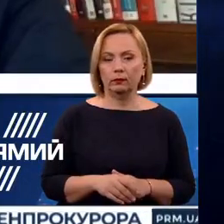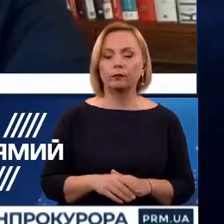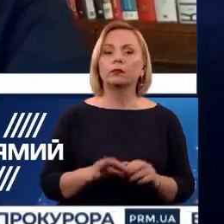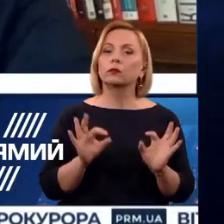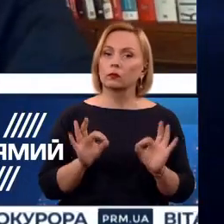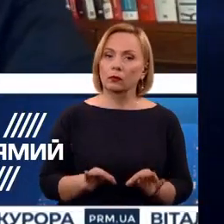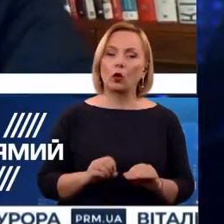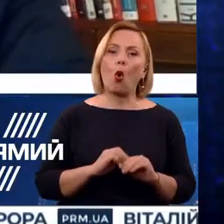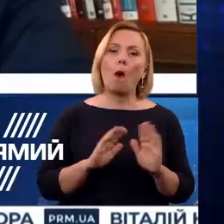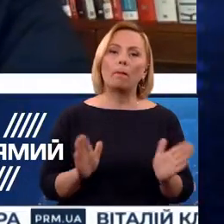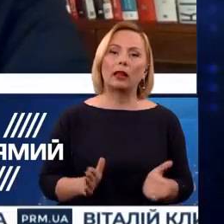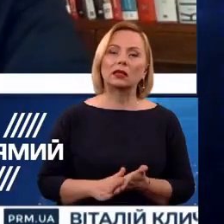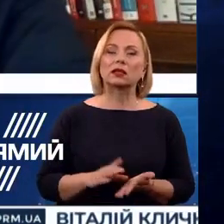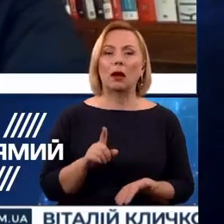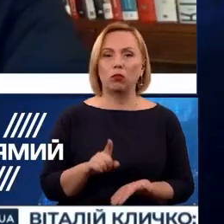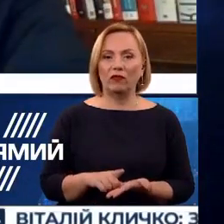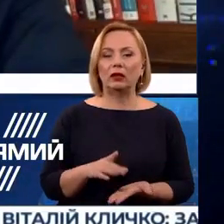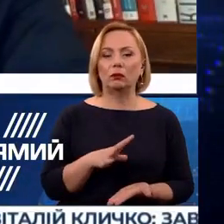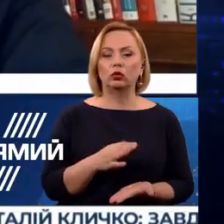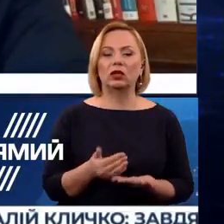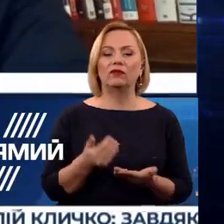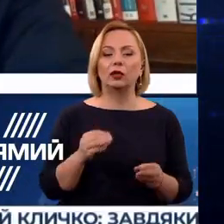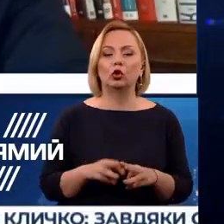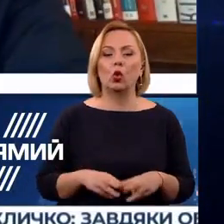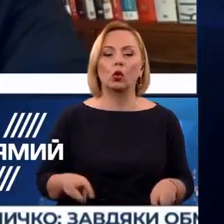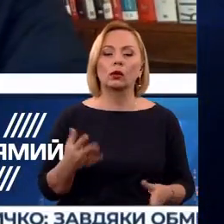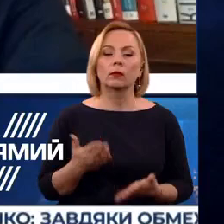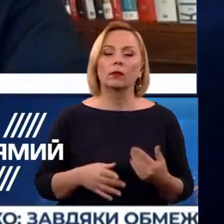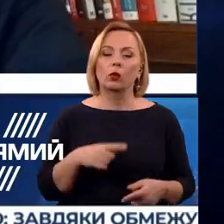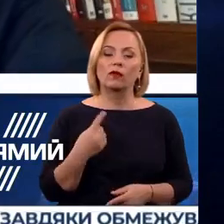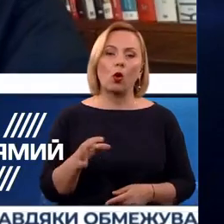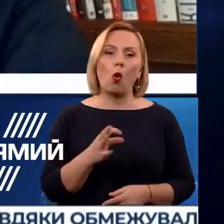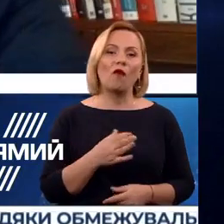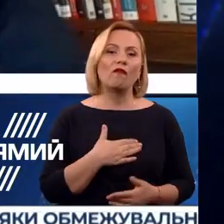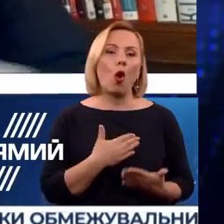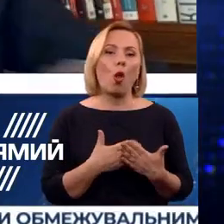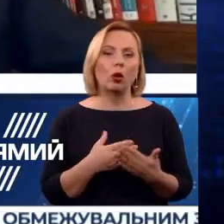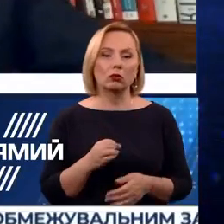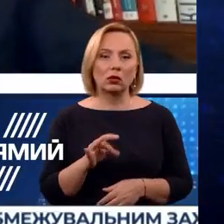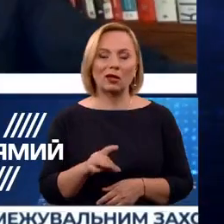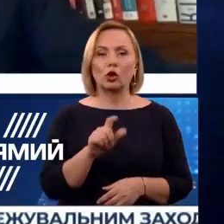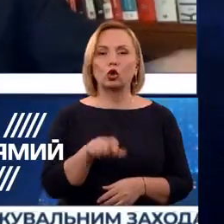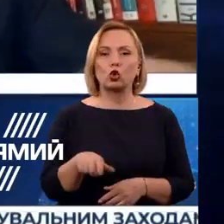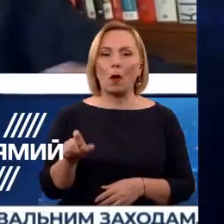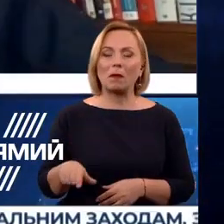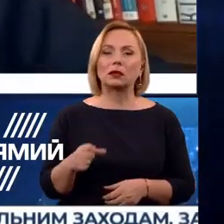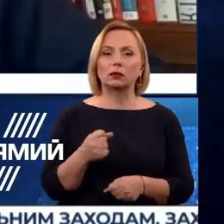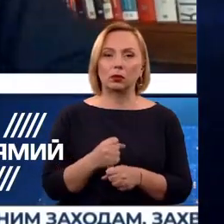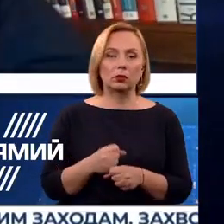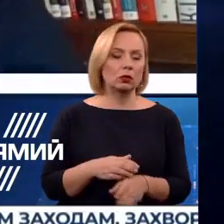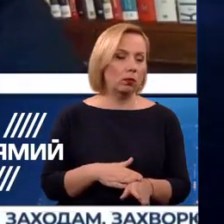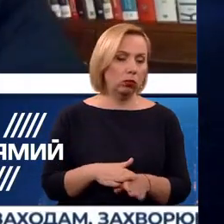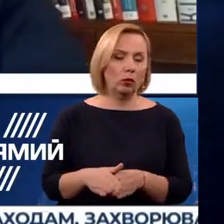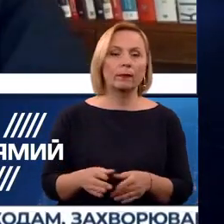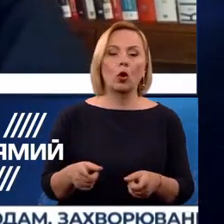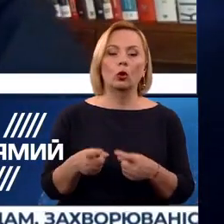робота повинна бути від уряду, а якщо говорити про волонтерів і про громадські організації, то вони працюють вже наповно, і до них долучається і середній,